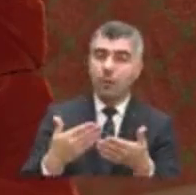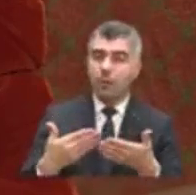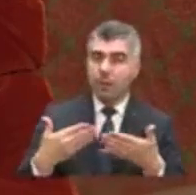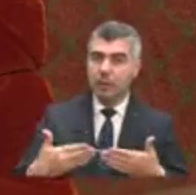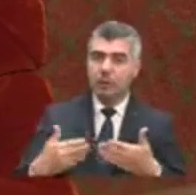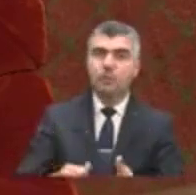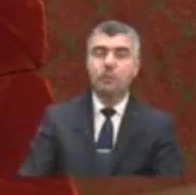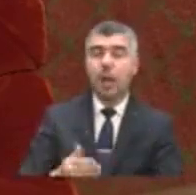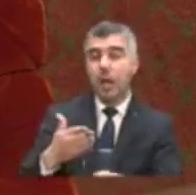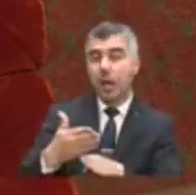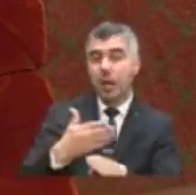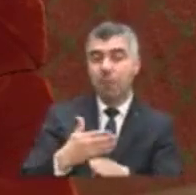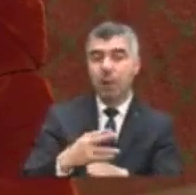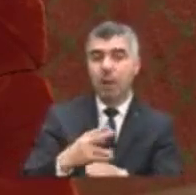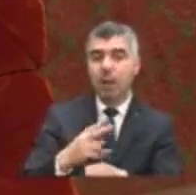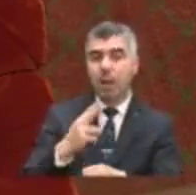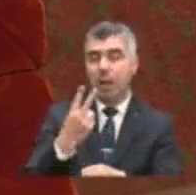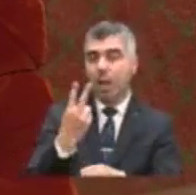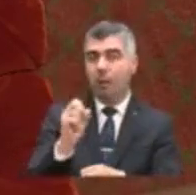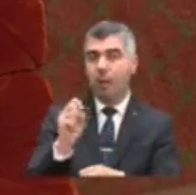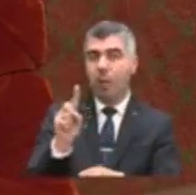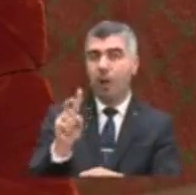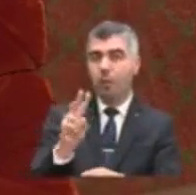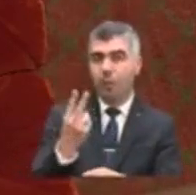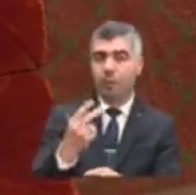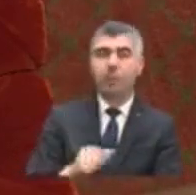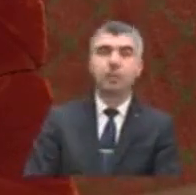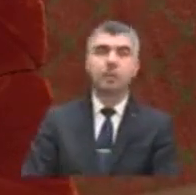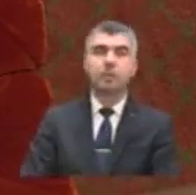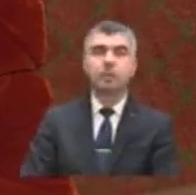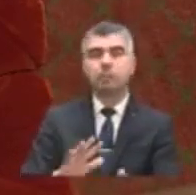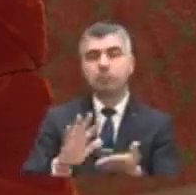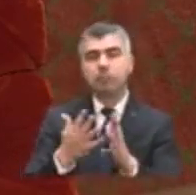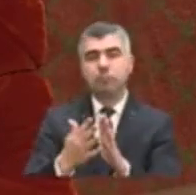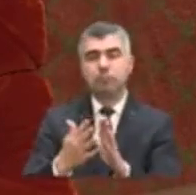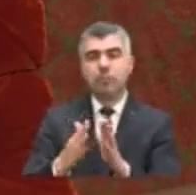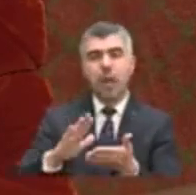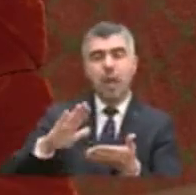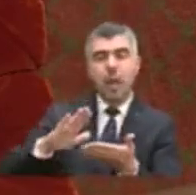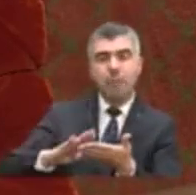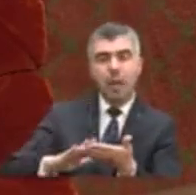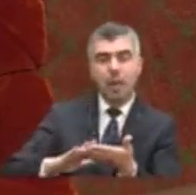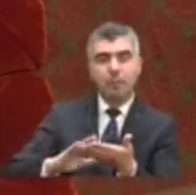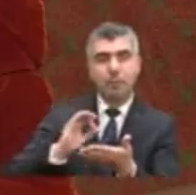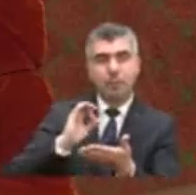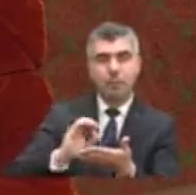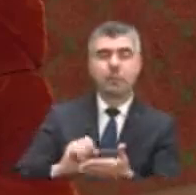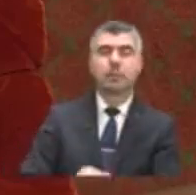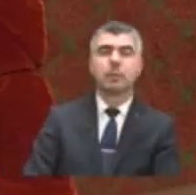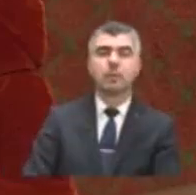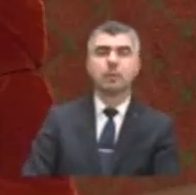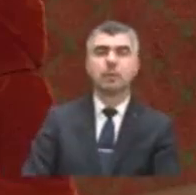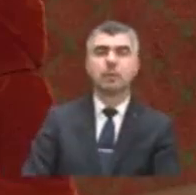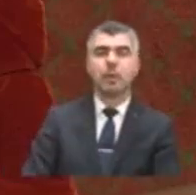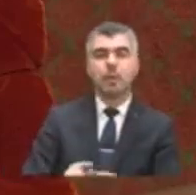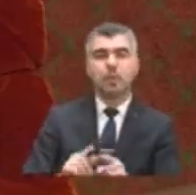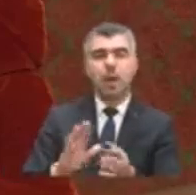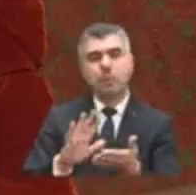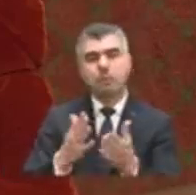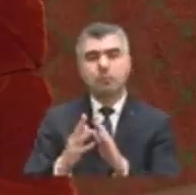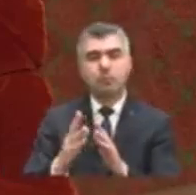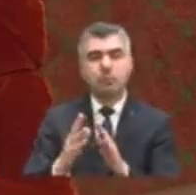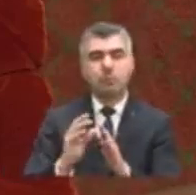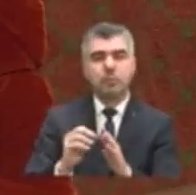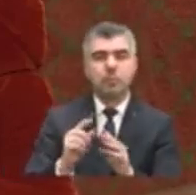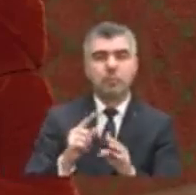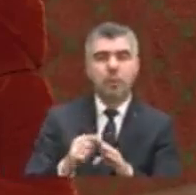هو قبل من 2021 كان عندنا تقريبا سن المعدل ديال